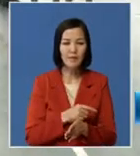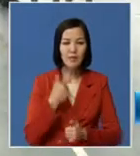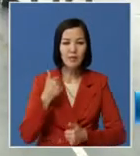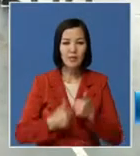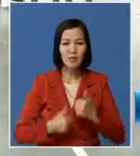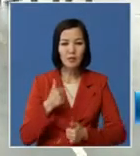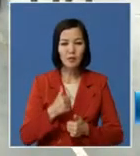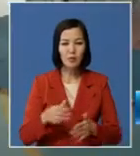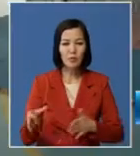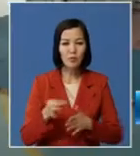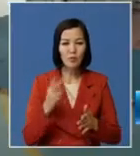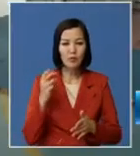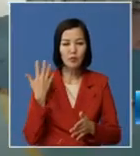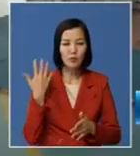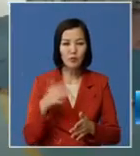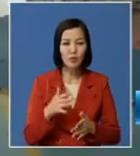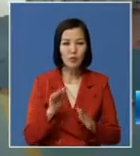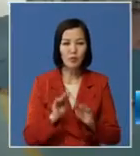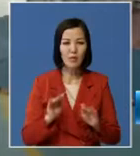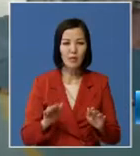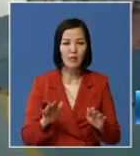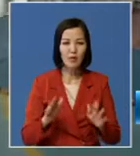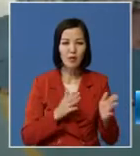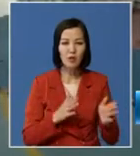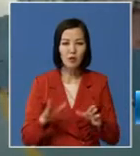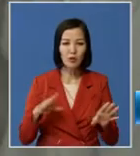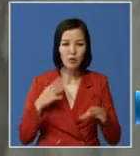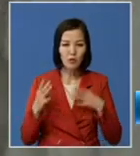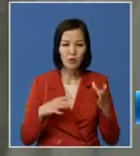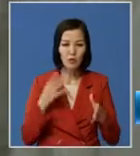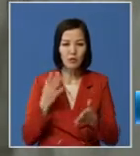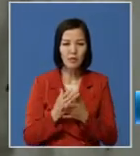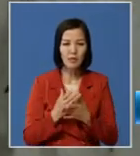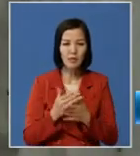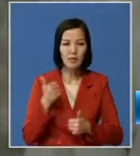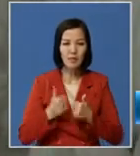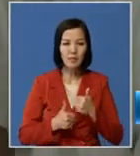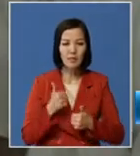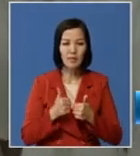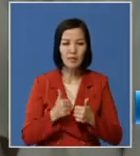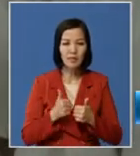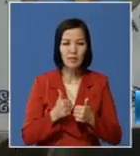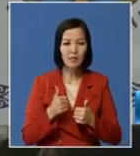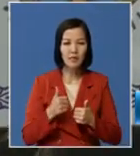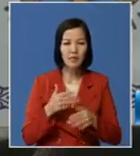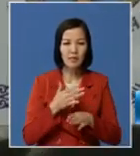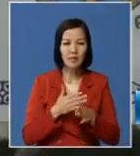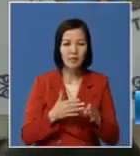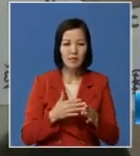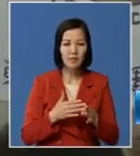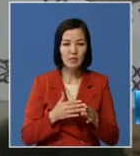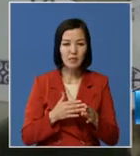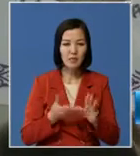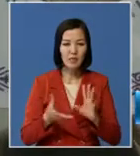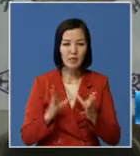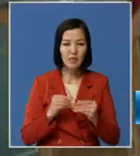түрімен облыста 250-ге жуық өрен тұрақты түрде айналысады. Бұл жолғы бәсекеге оның тең жартысы келген. Ал жалпы